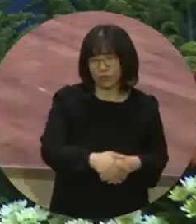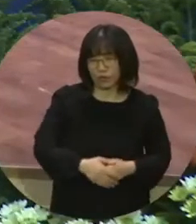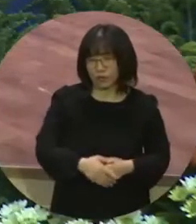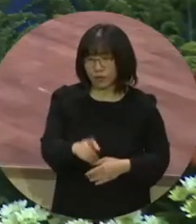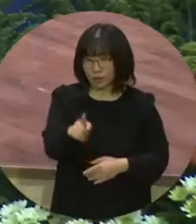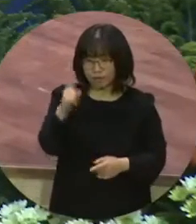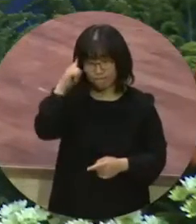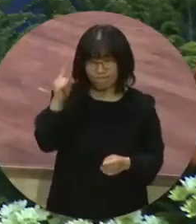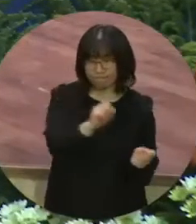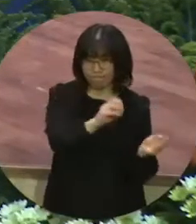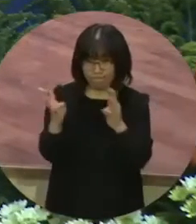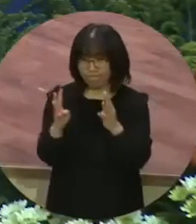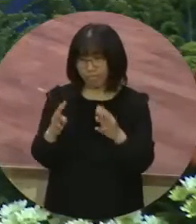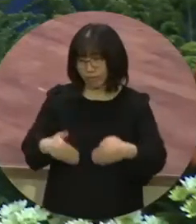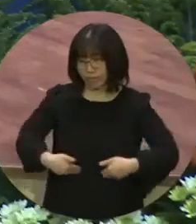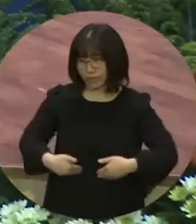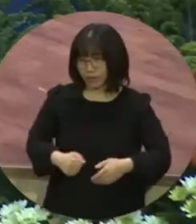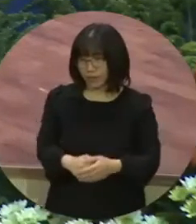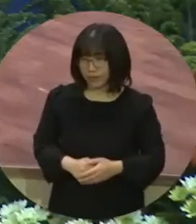정신 차리세요. 속고 있다고.